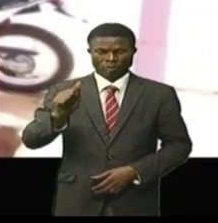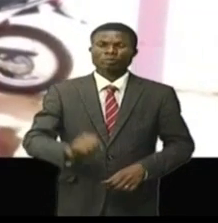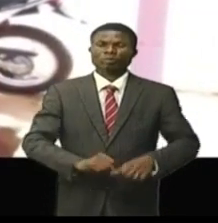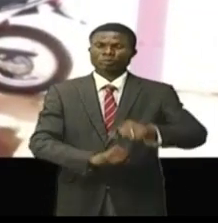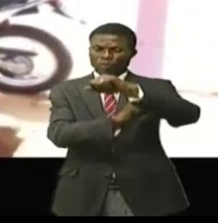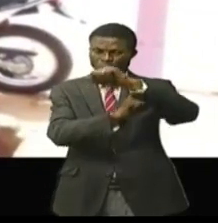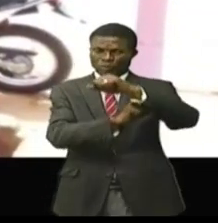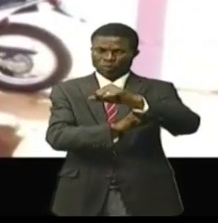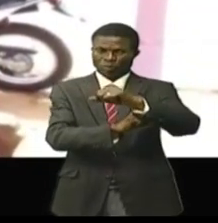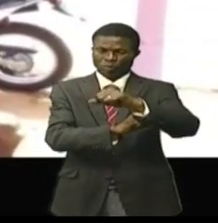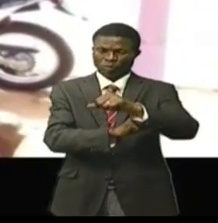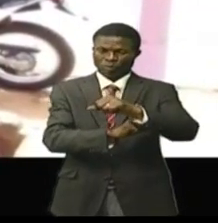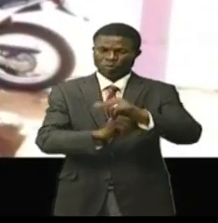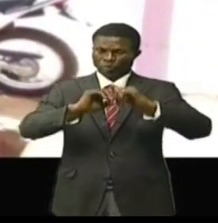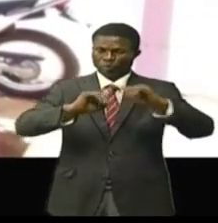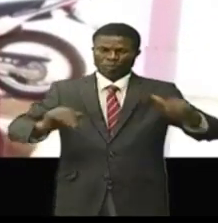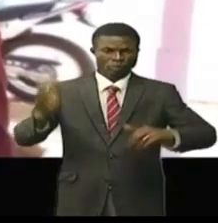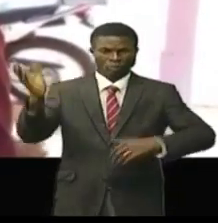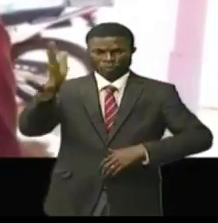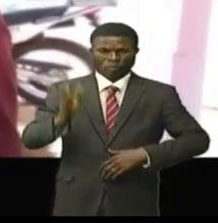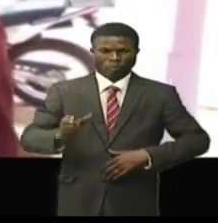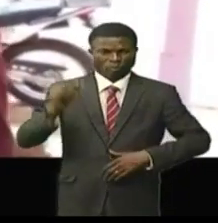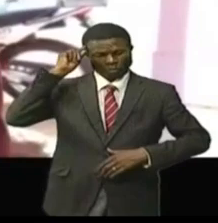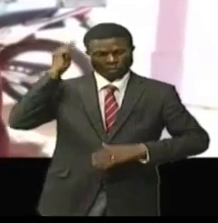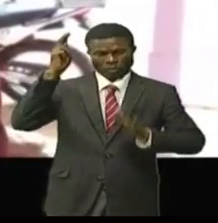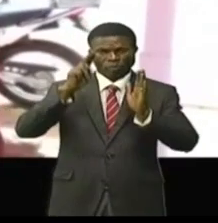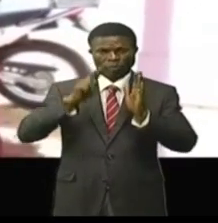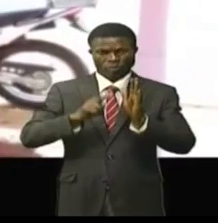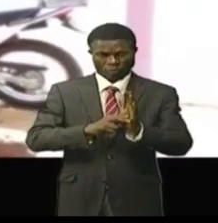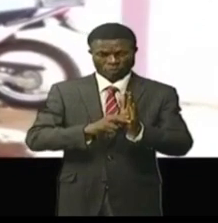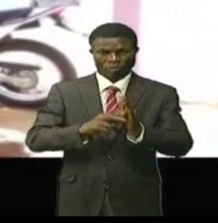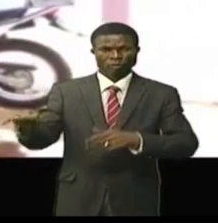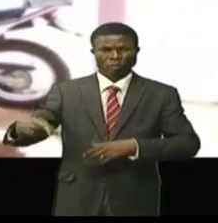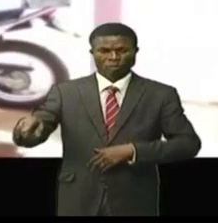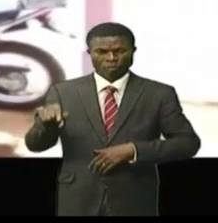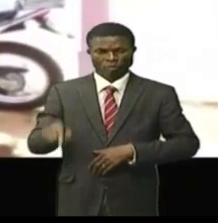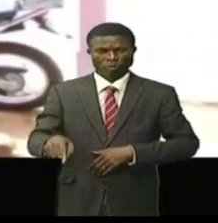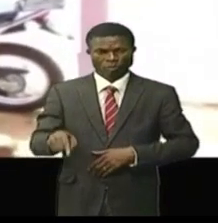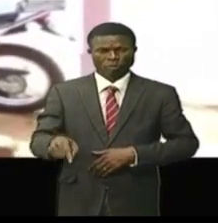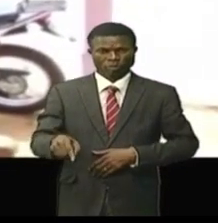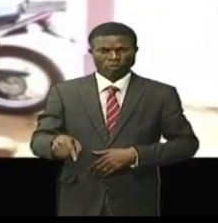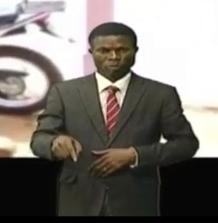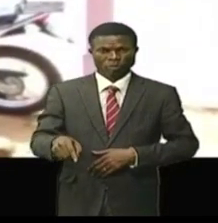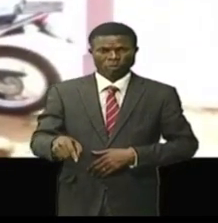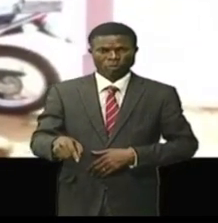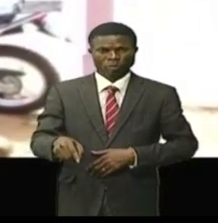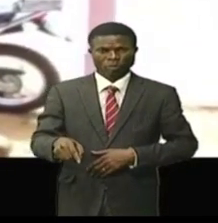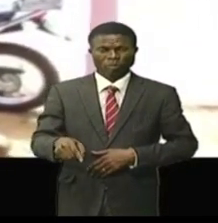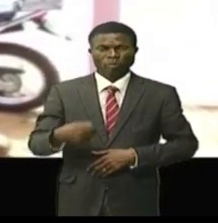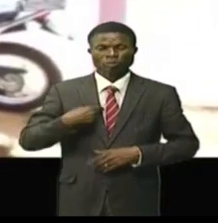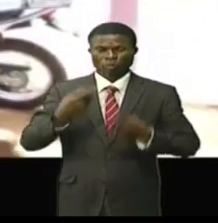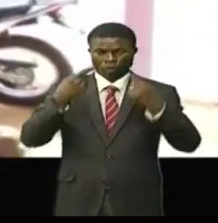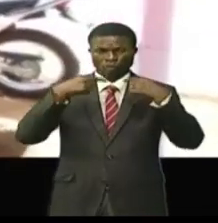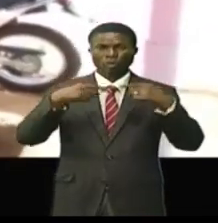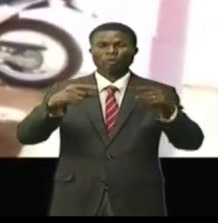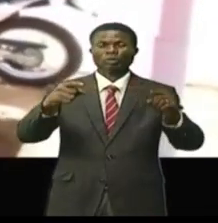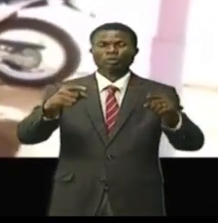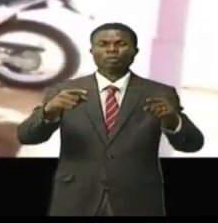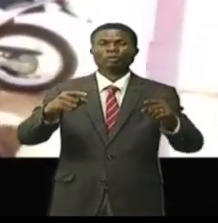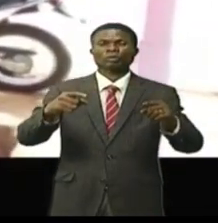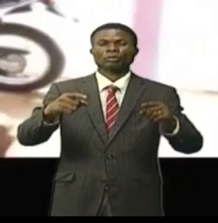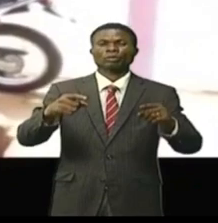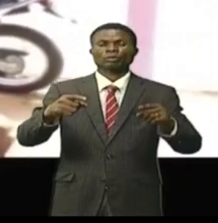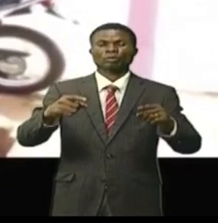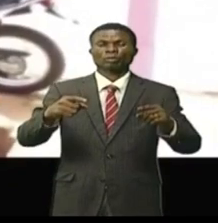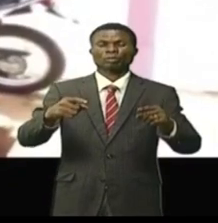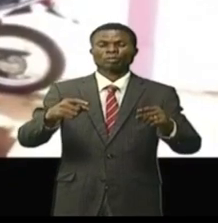soutien indéfectible du gouvernement provincial. Je rappelle